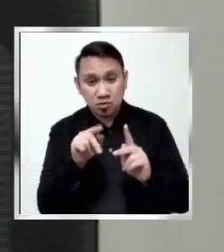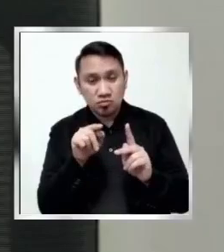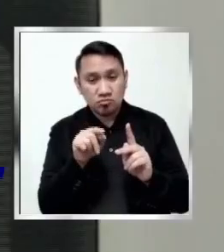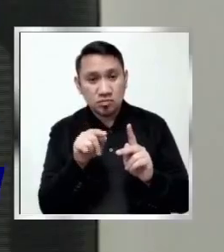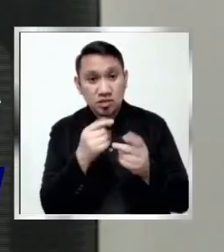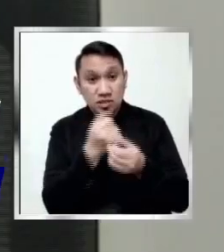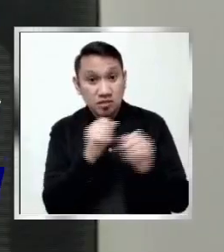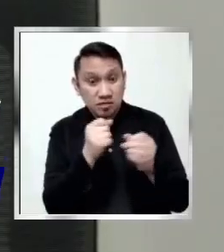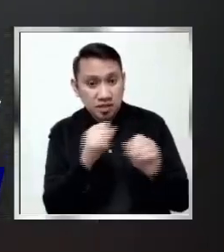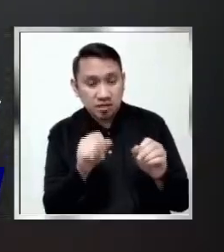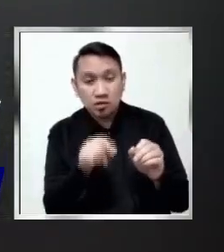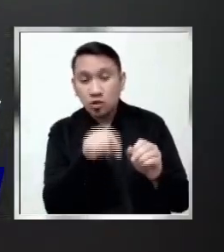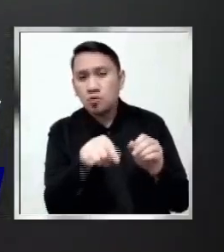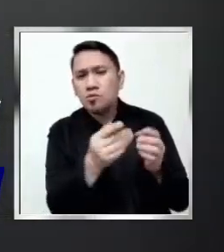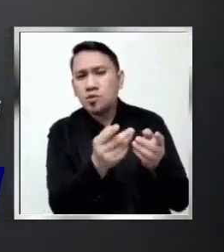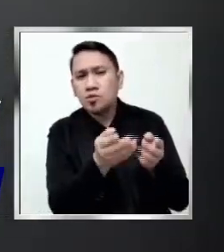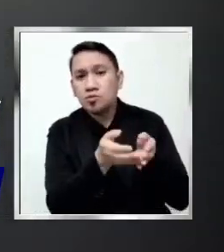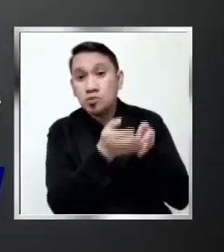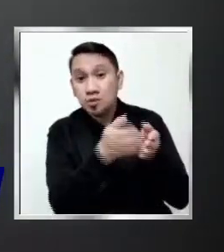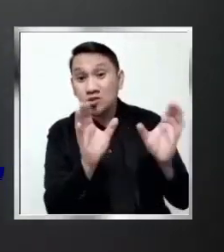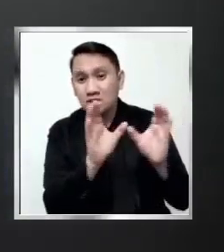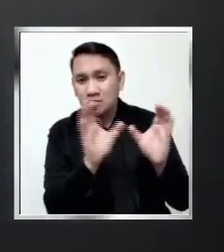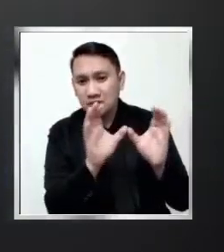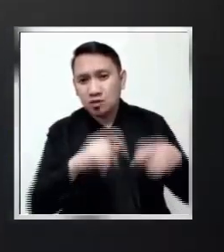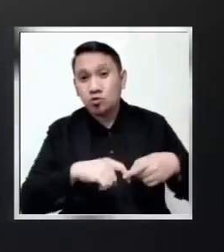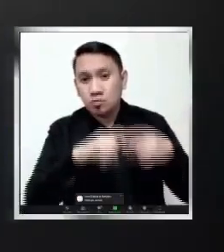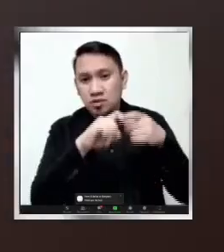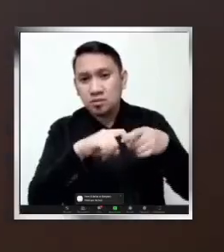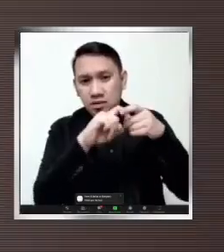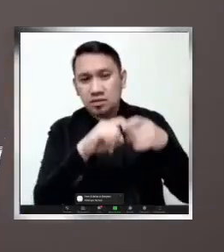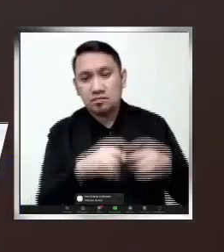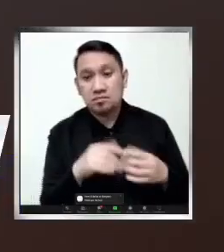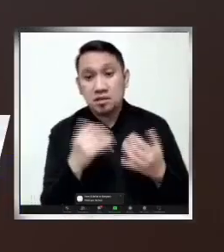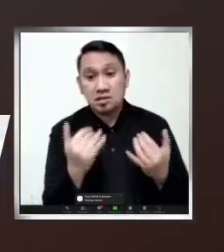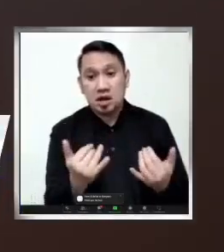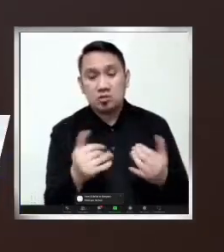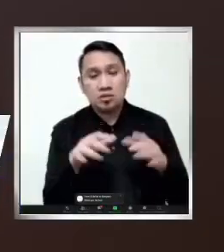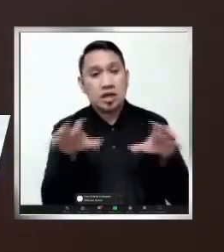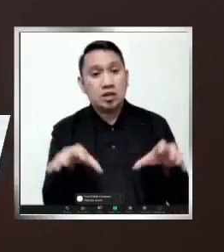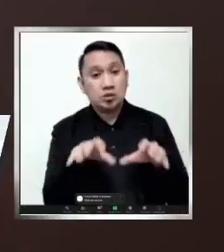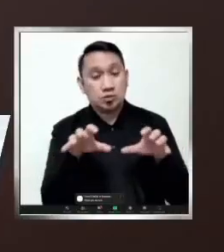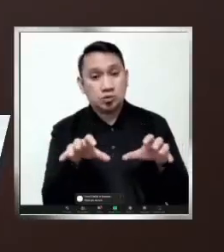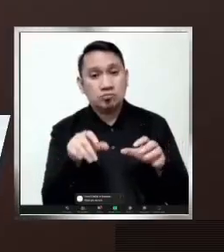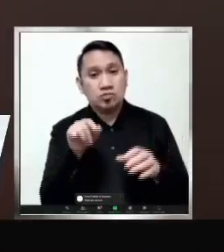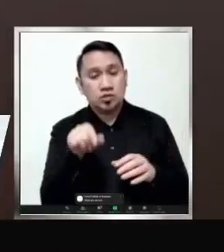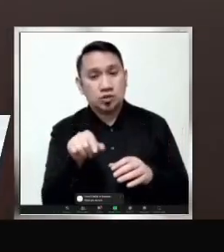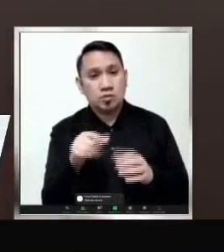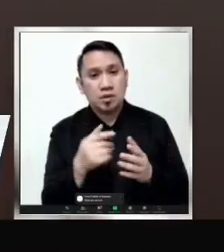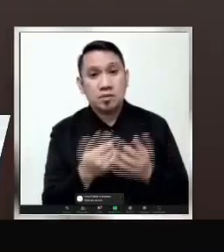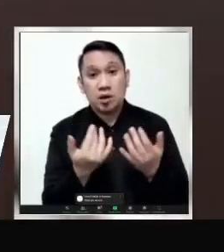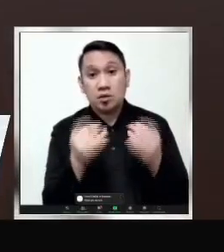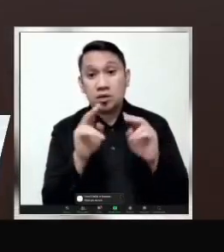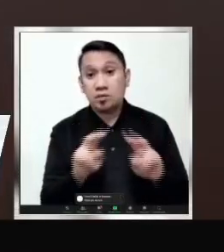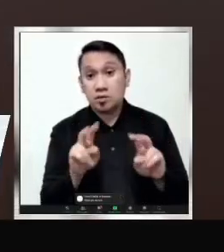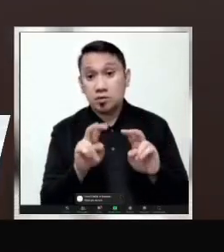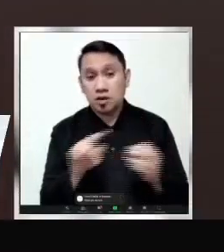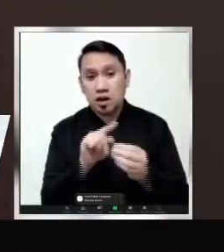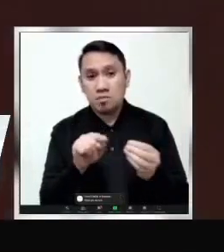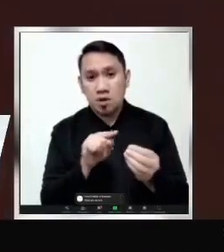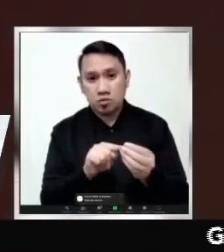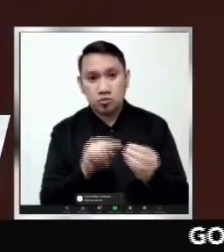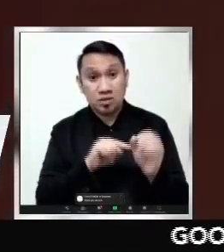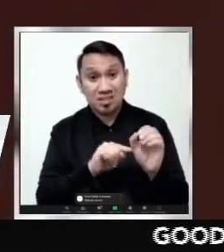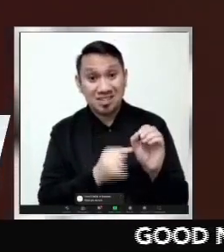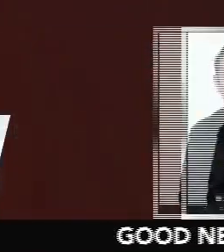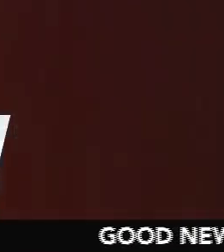is hereby suspended. Kabilang yan sa mga aksyon ng Marina Region 7 habang iniimbestigahan ang pagsiklab ng apoy sa